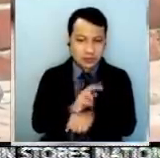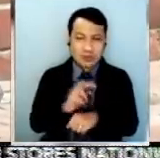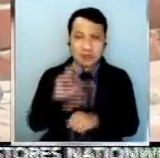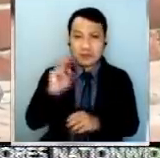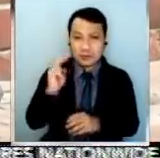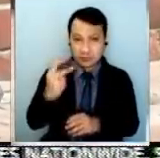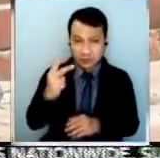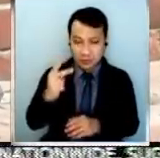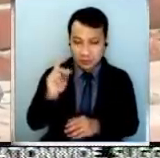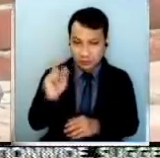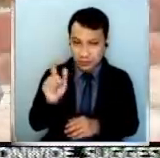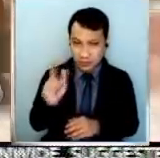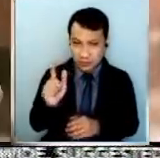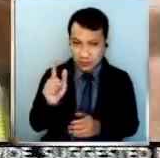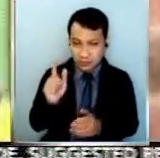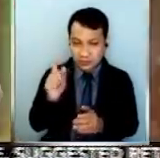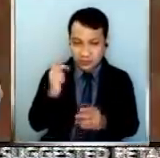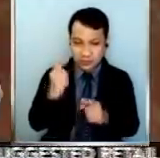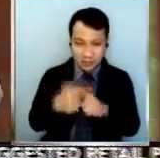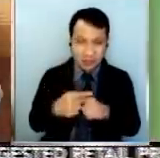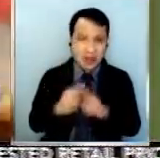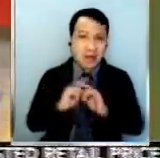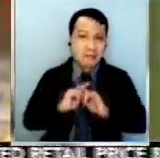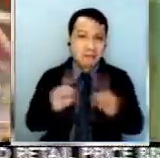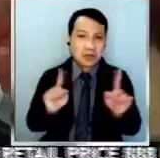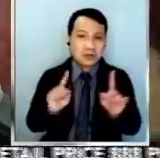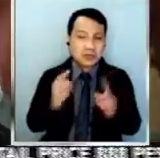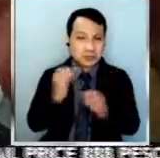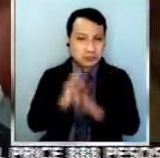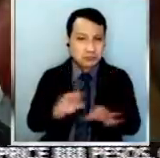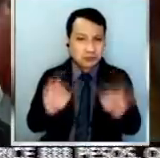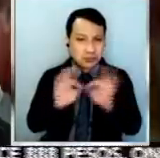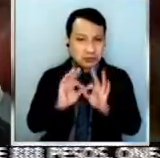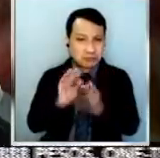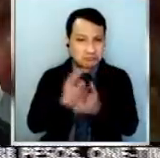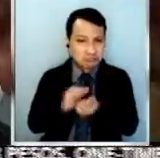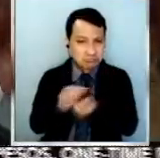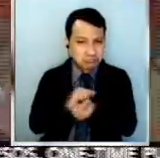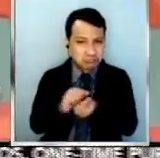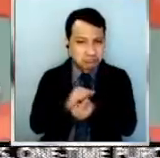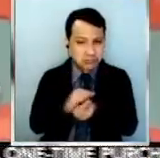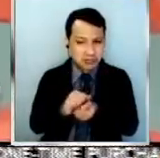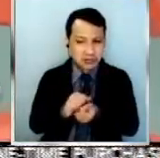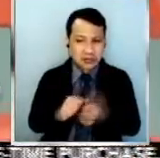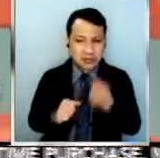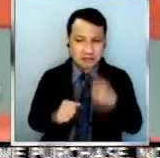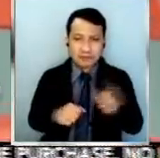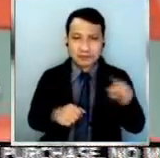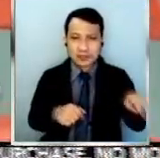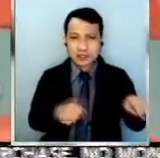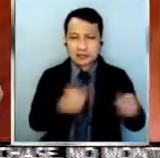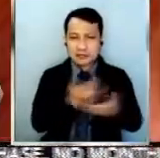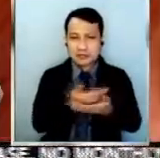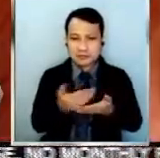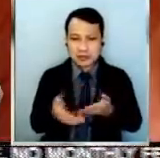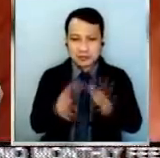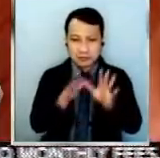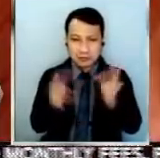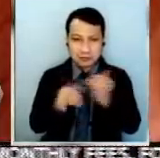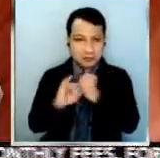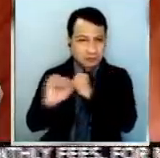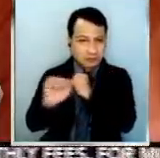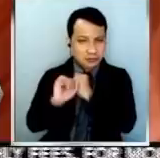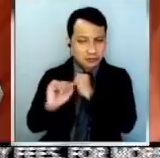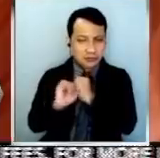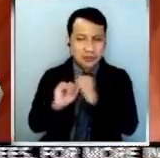beses. Pero siguraduhin lang na malalabhan ng maigi. Hitting two birds with one stone ang kanilang kampanya. Natugunan na